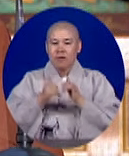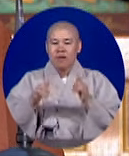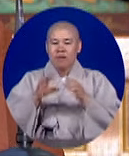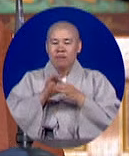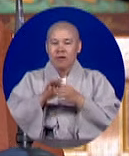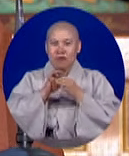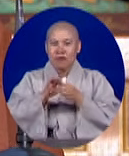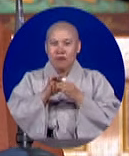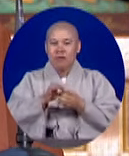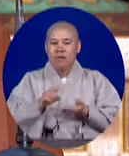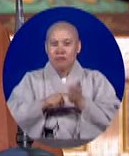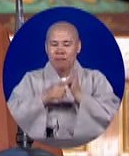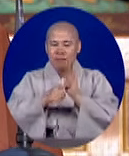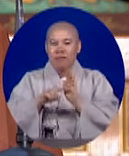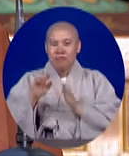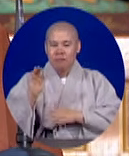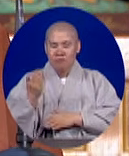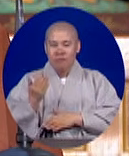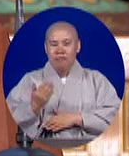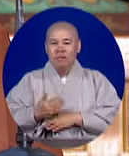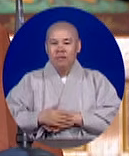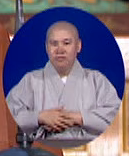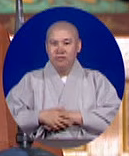의해서 인식되는 거죠.